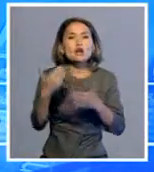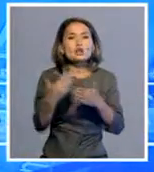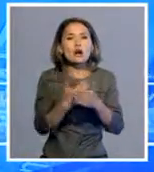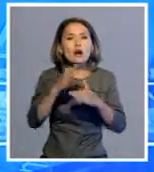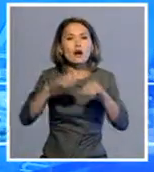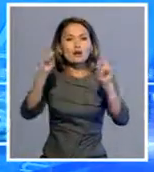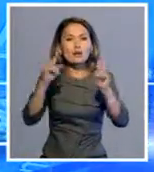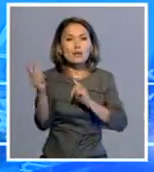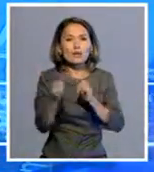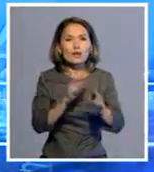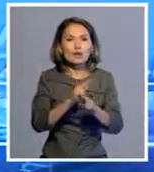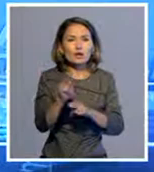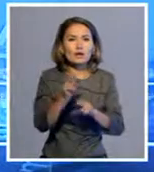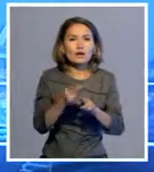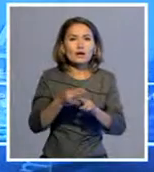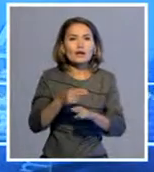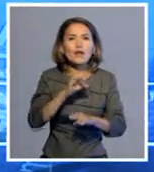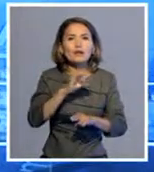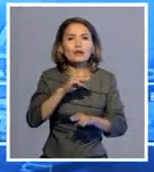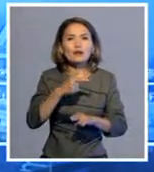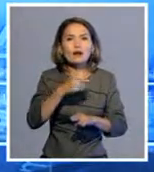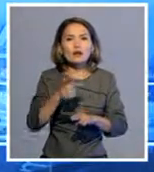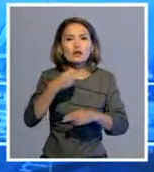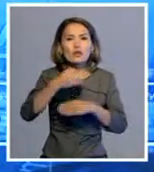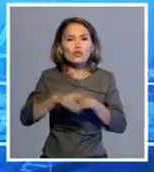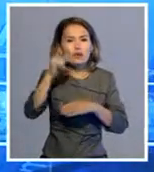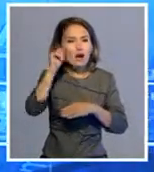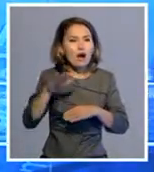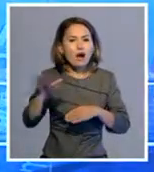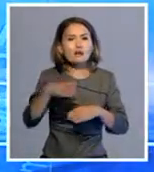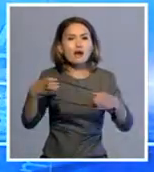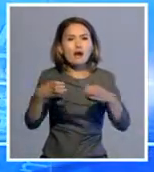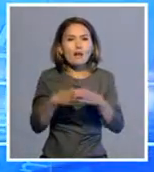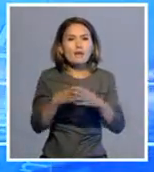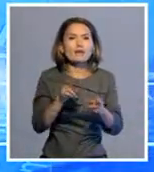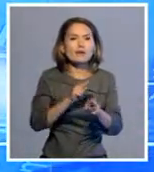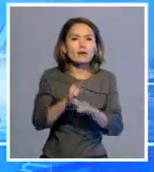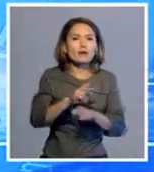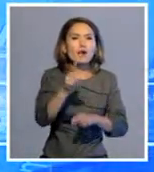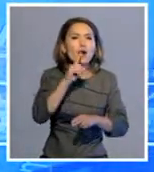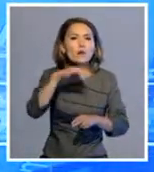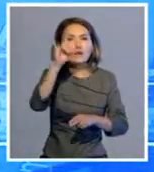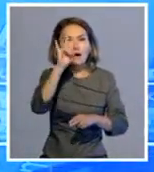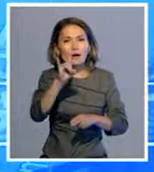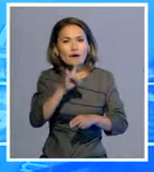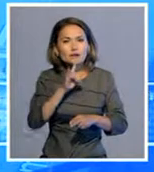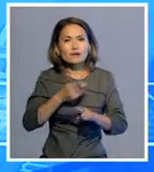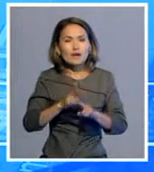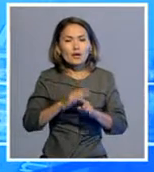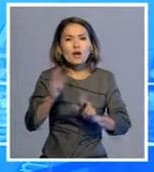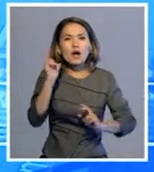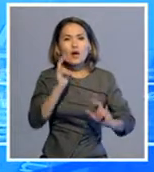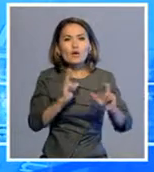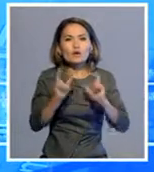кадрларды даярлауды алғаш болып, Интергаз Орталық Азия компаниясы қолға алды. Кәсіпорын Қазақ-Британ техникалық университет қабырғасынан магистральды